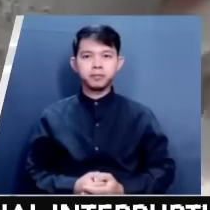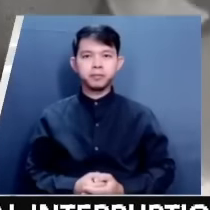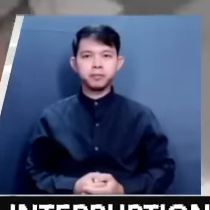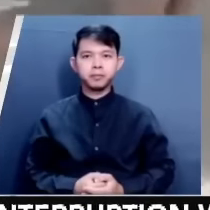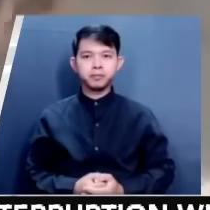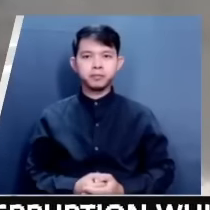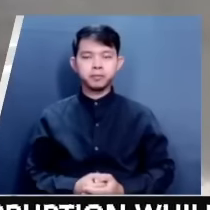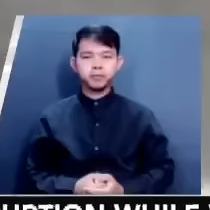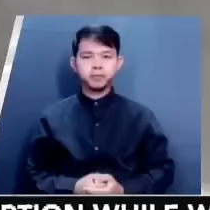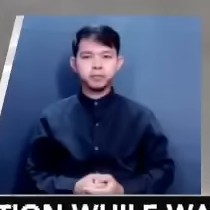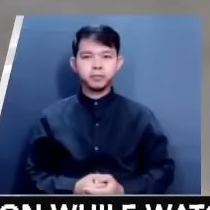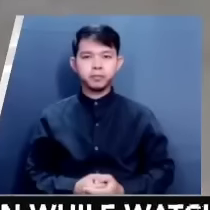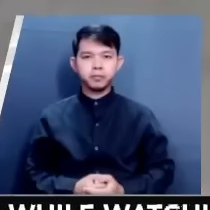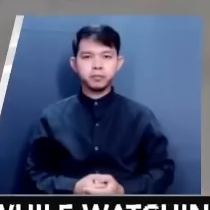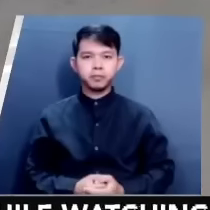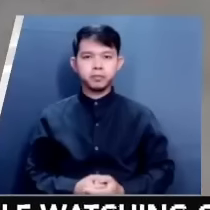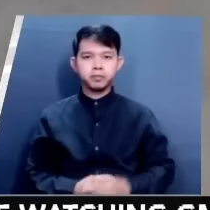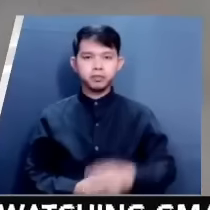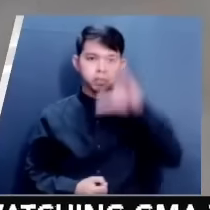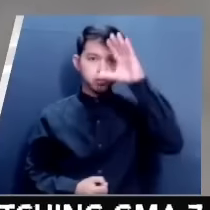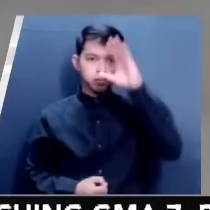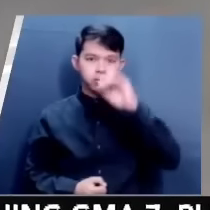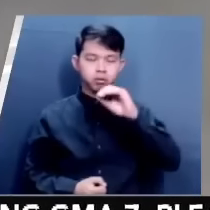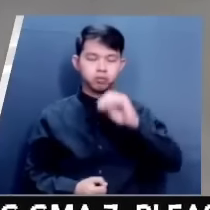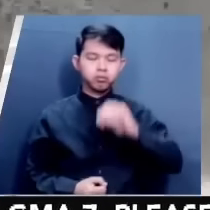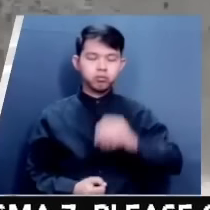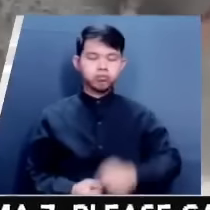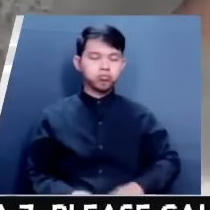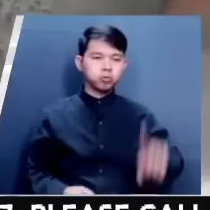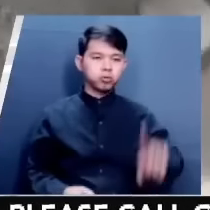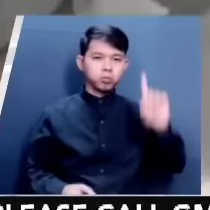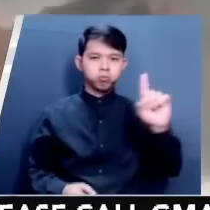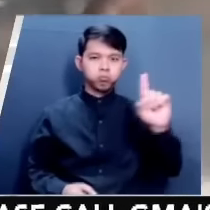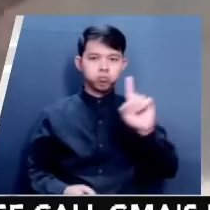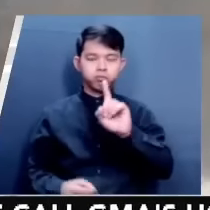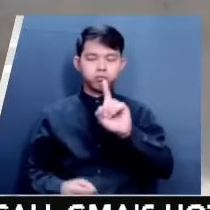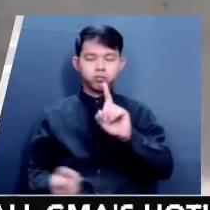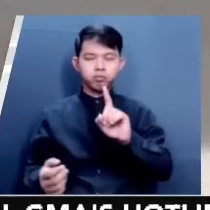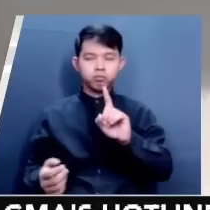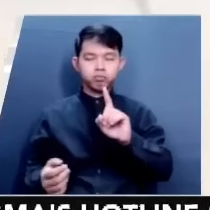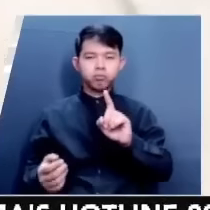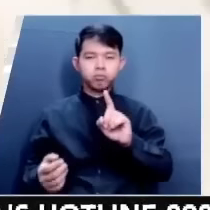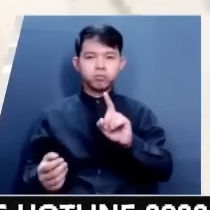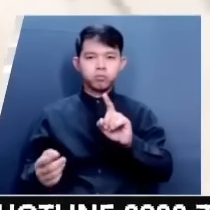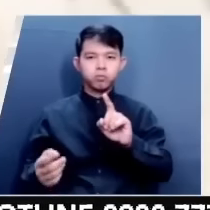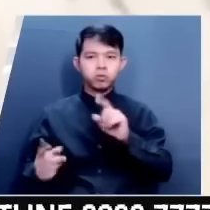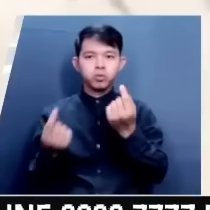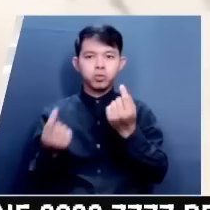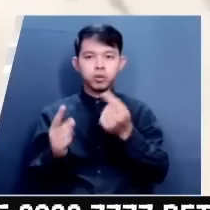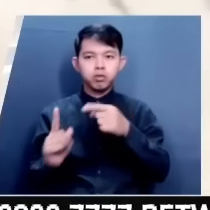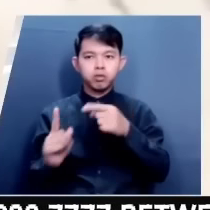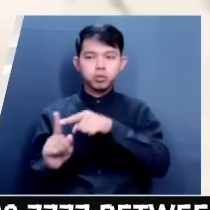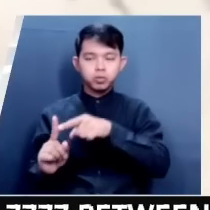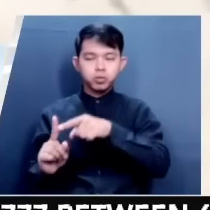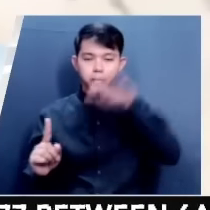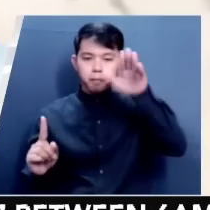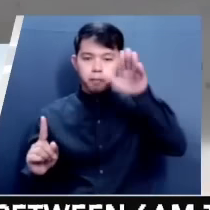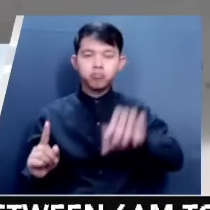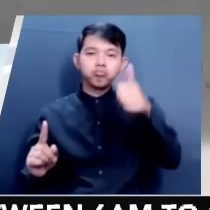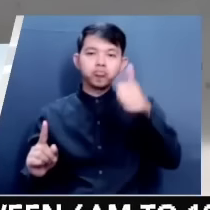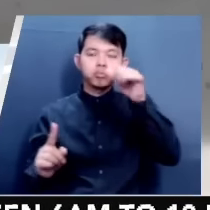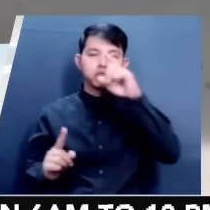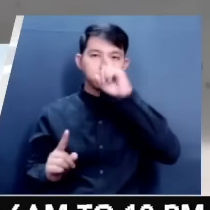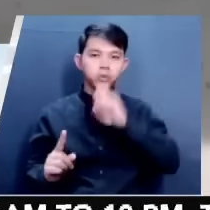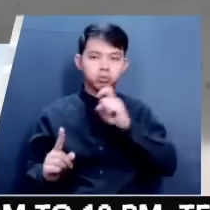Pasugod na lumapit sa dalawang bata ang isang lalaki sa Umingan, Pangasinan at sunod-sunod na pinagsasampal ang 10 taong gulang na batang